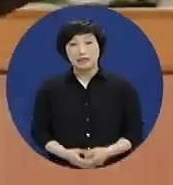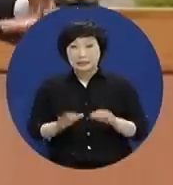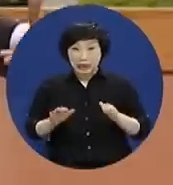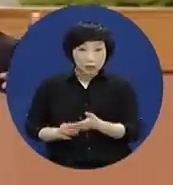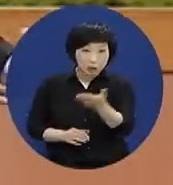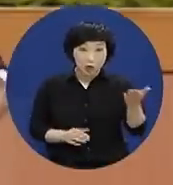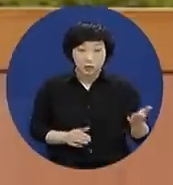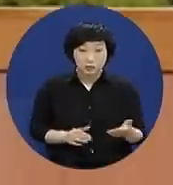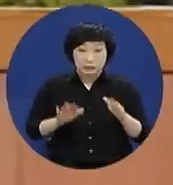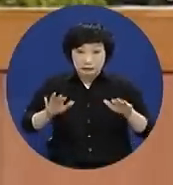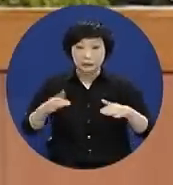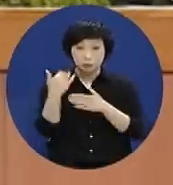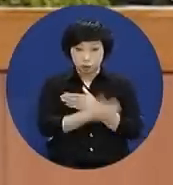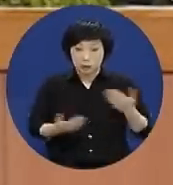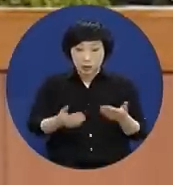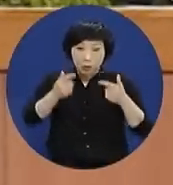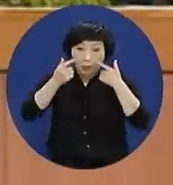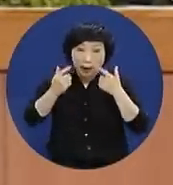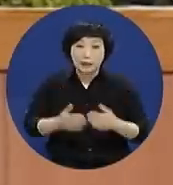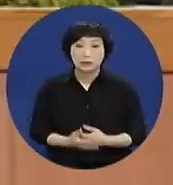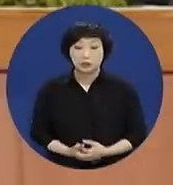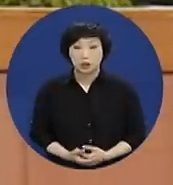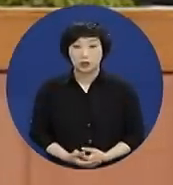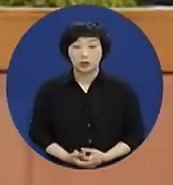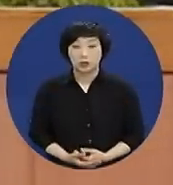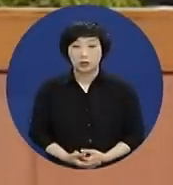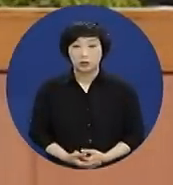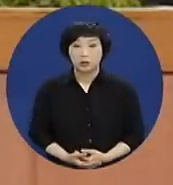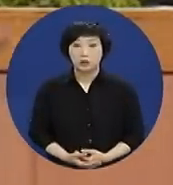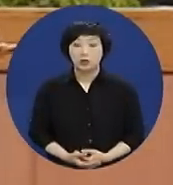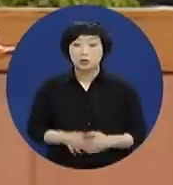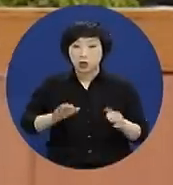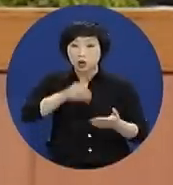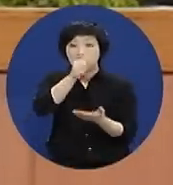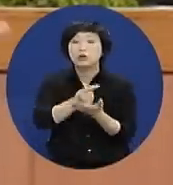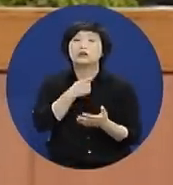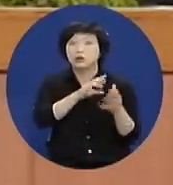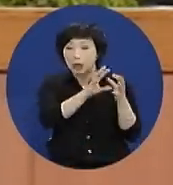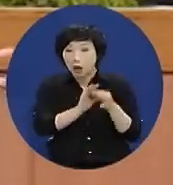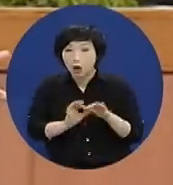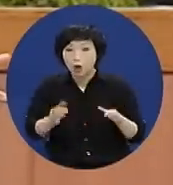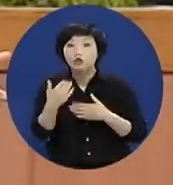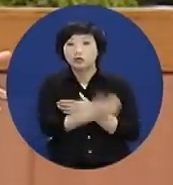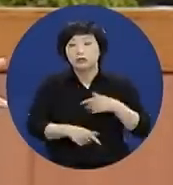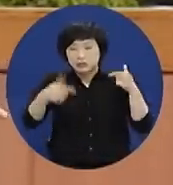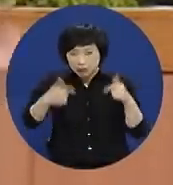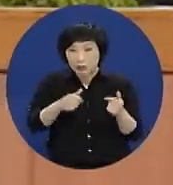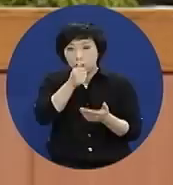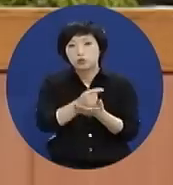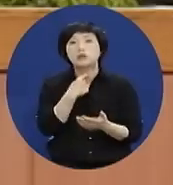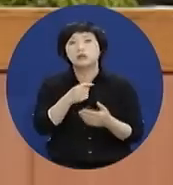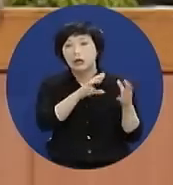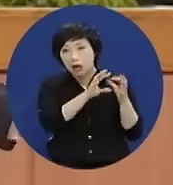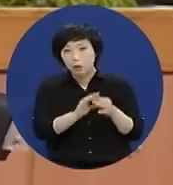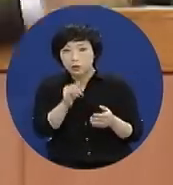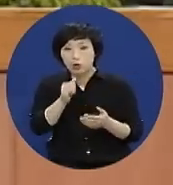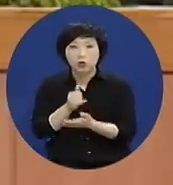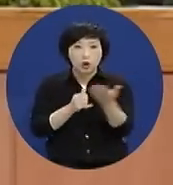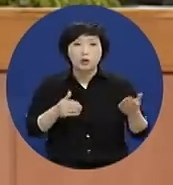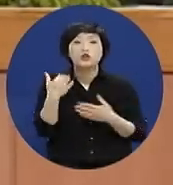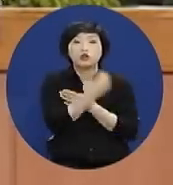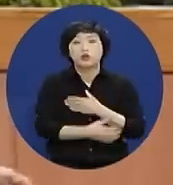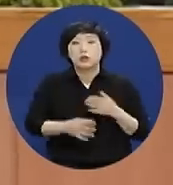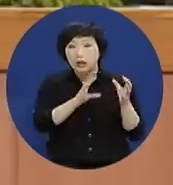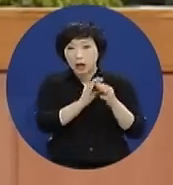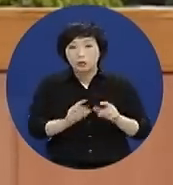国を続することはありませんと記録されています肉の行いは明白であって肉は日々罪を犯しています